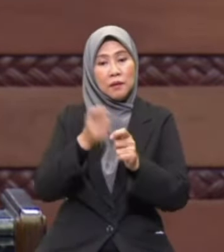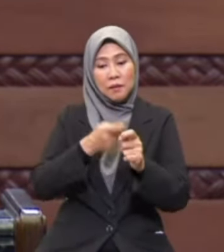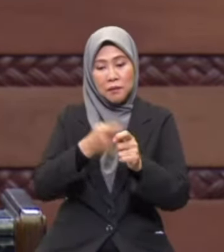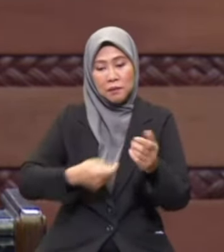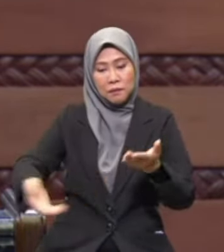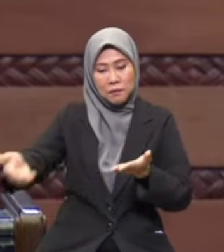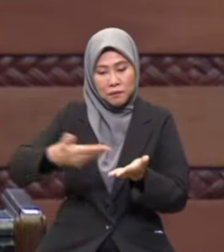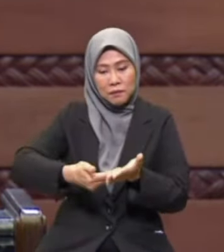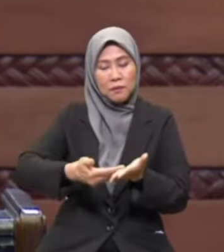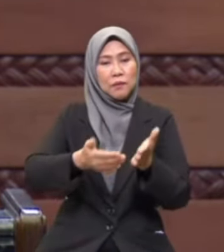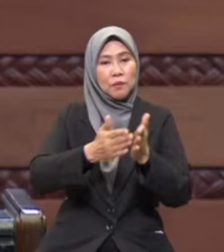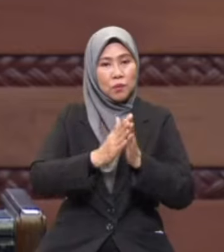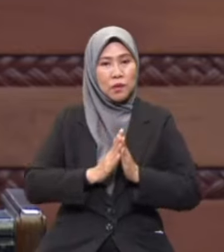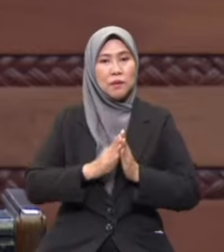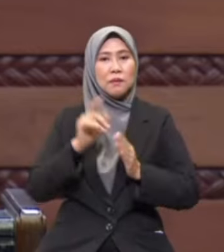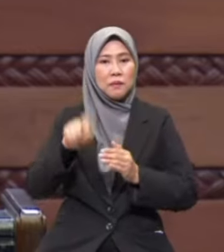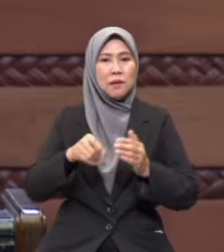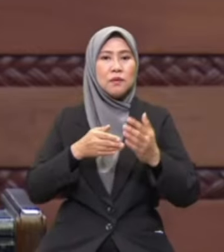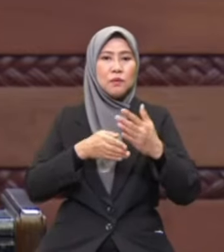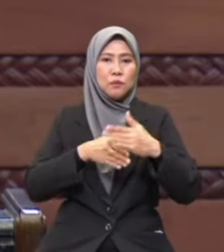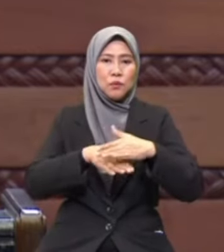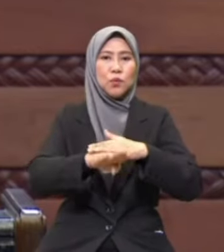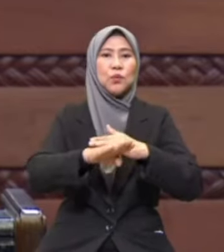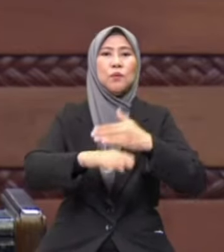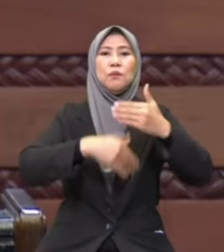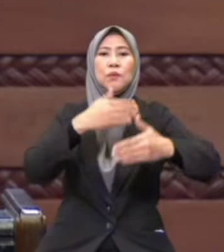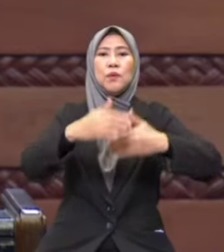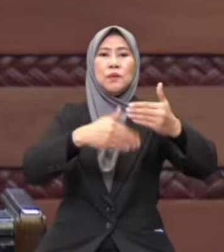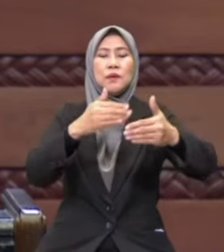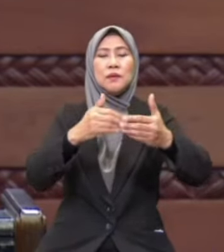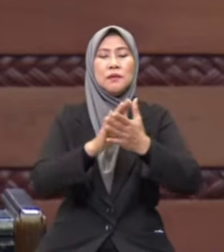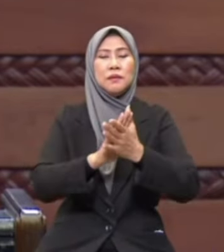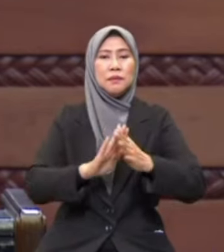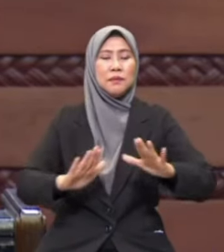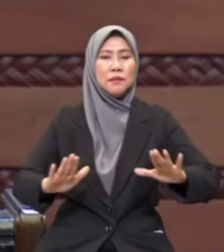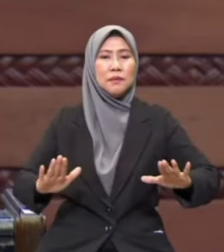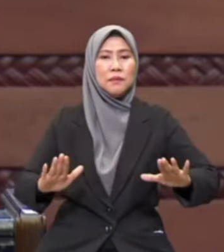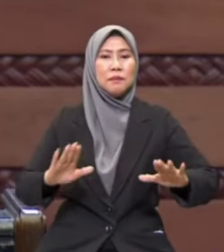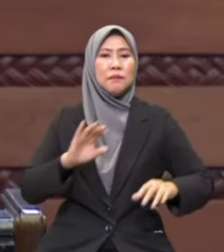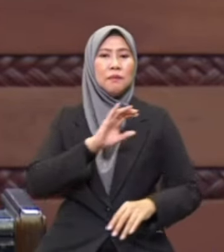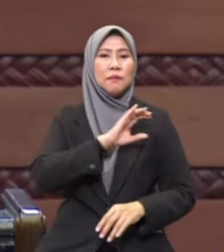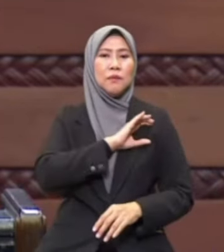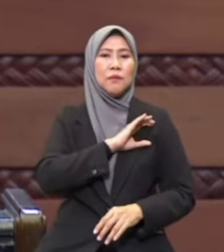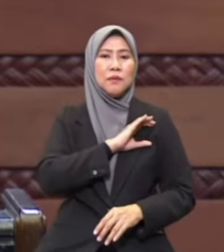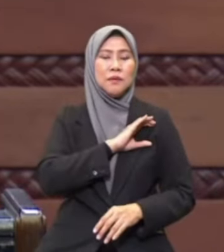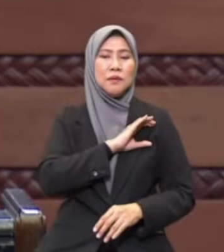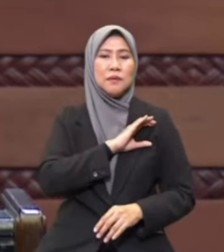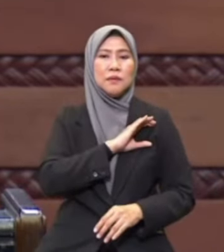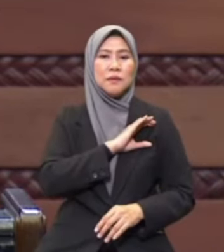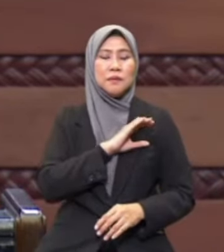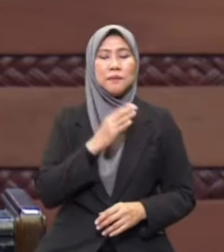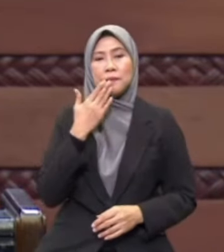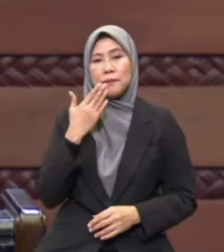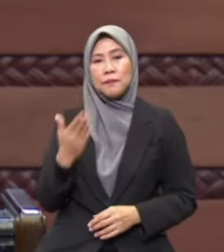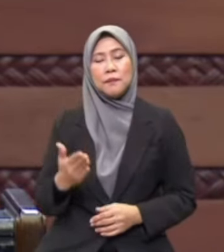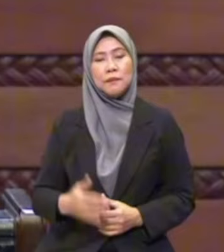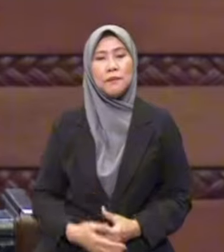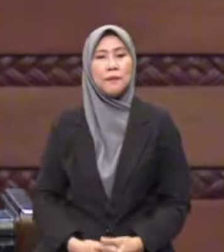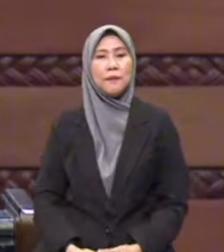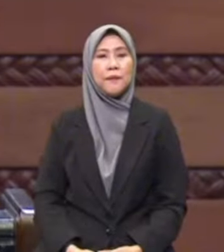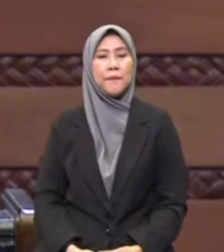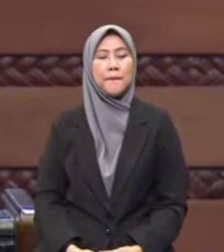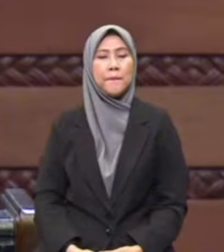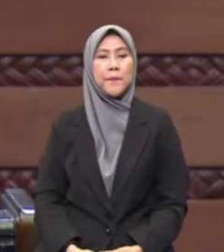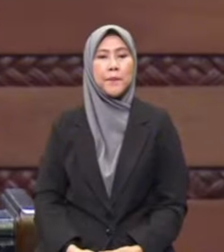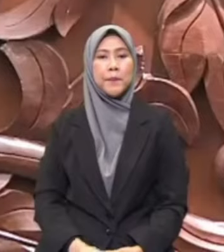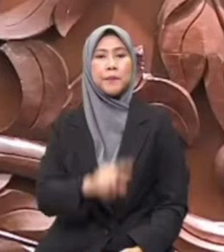perlu melalui proses tapisan keselamatan oleh polis di rajaan Malaysia sekian terima kasih soalan tambahan